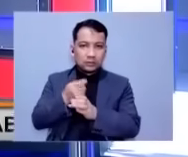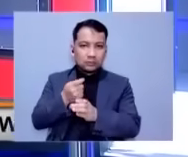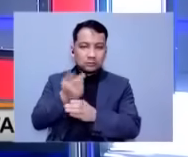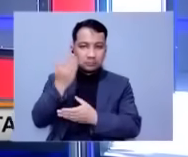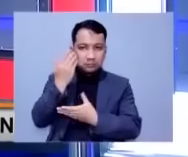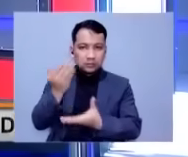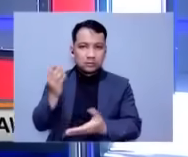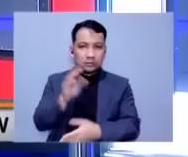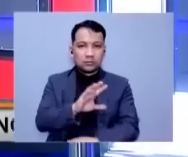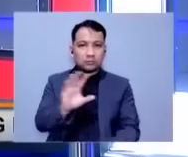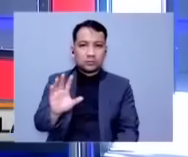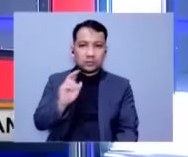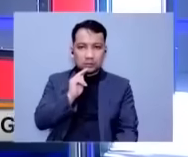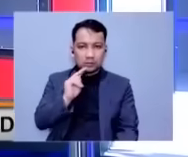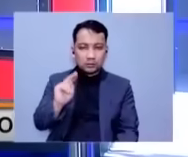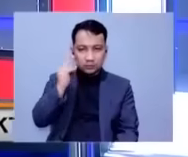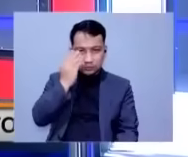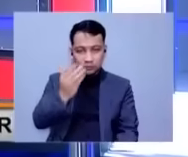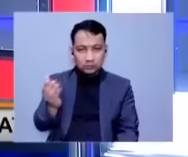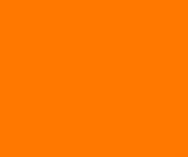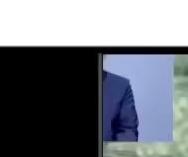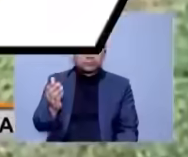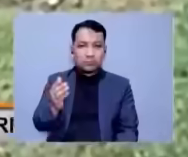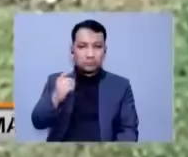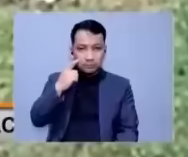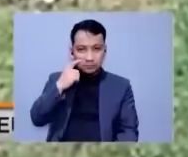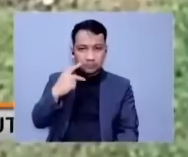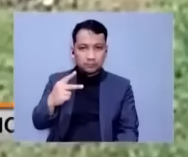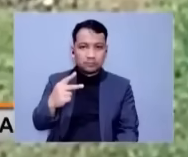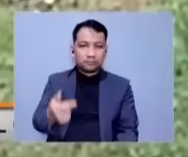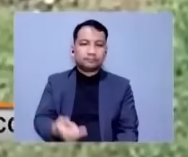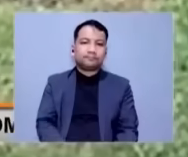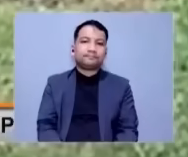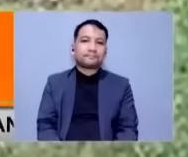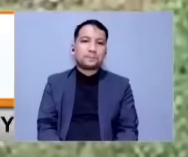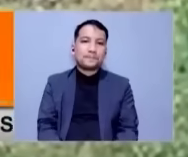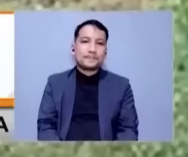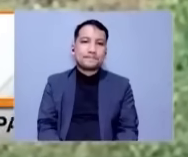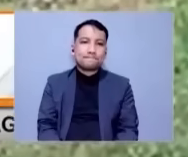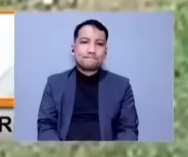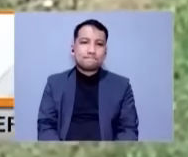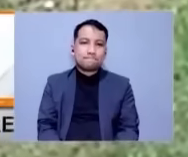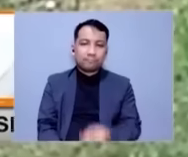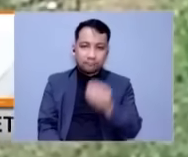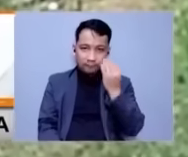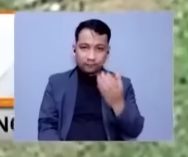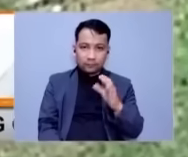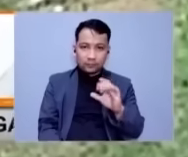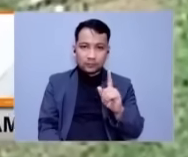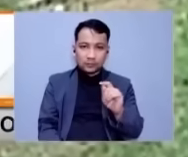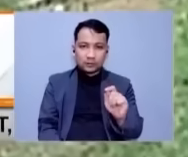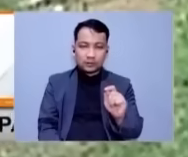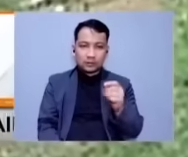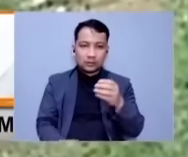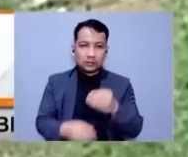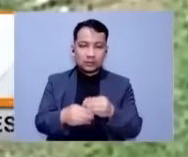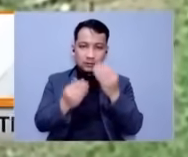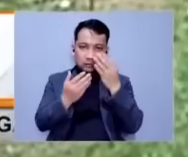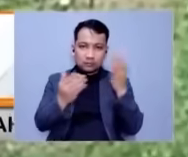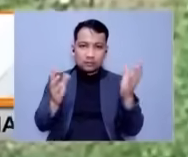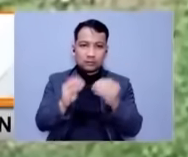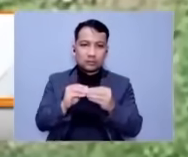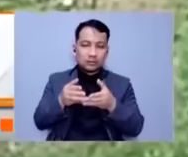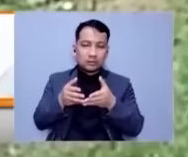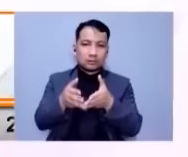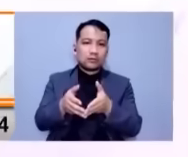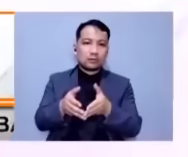Frontline News Abroad ni Gerard de la Peña. Sa kuha ng CCTV, binabagtas ng truck ng basura ang kalsadang ito sa